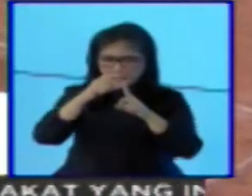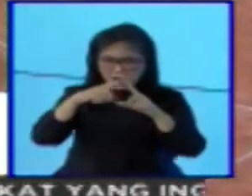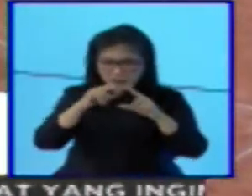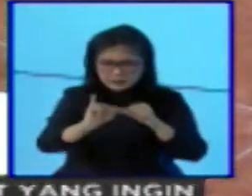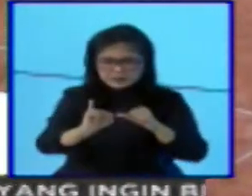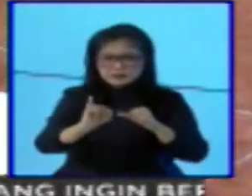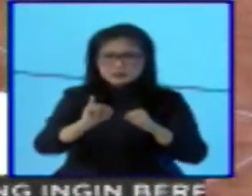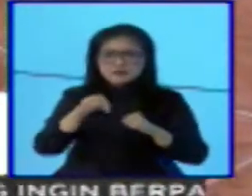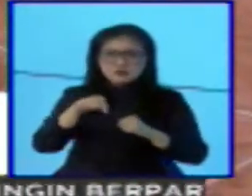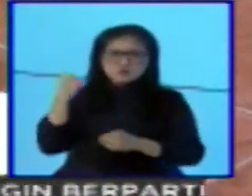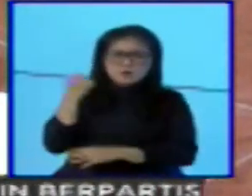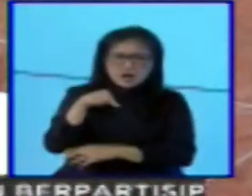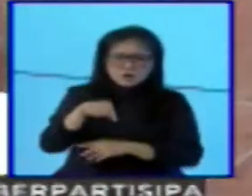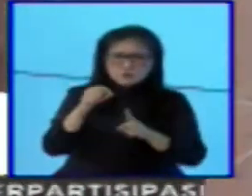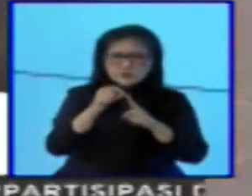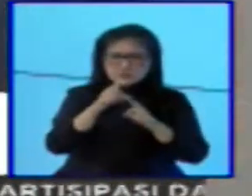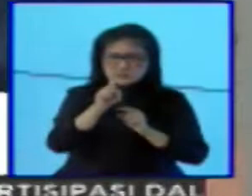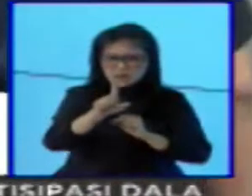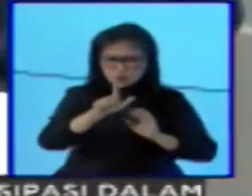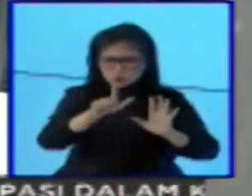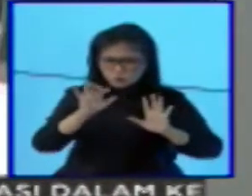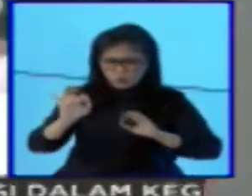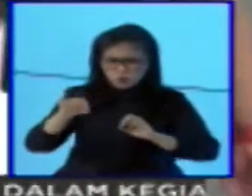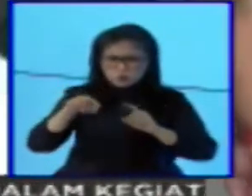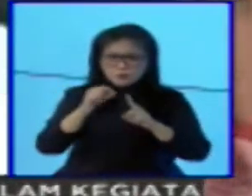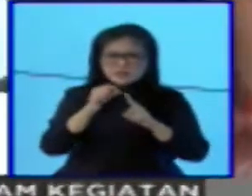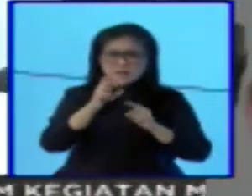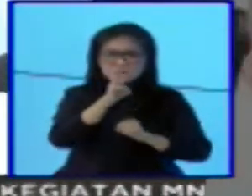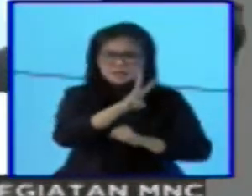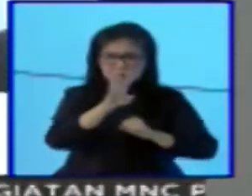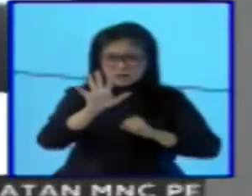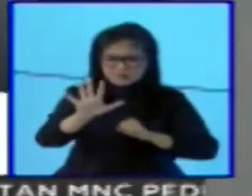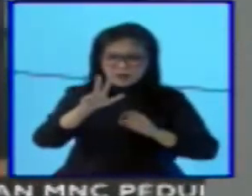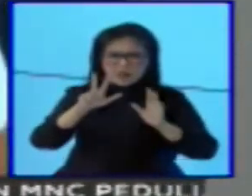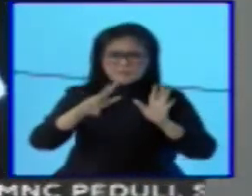dijerat pasal 170 ayat 2 KUHP atau pasal 358 KUHP